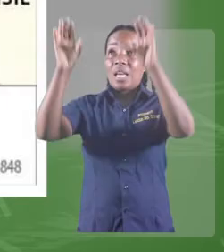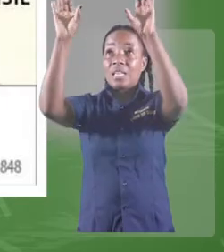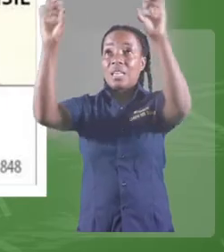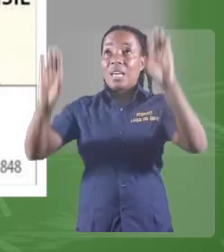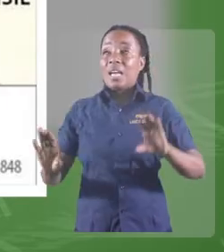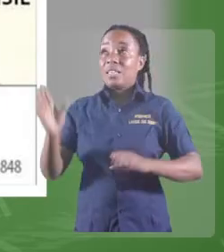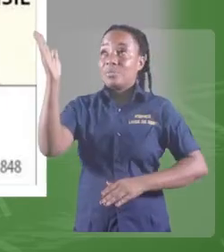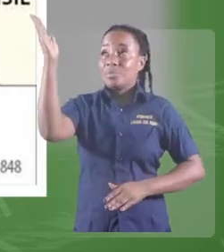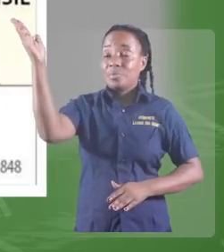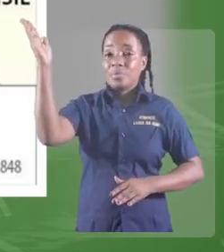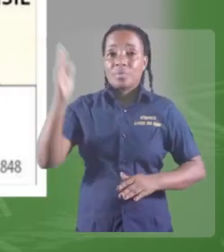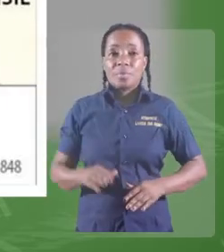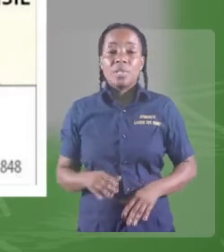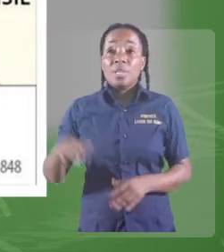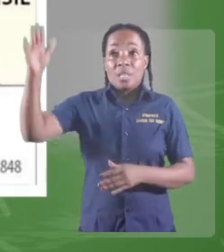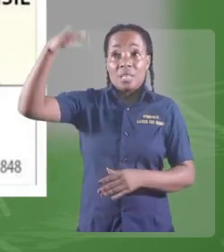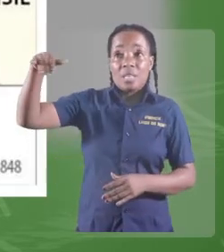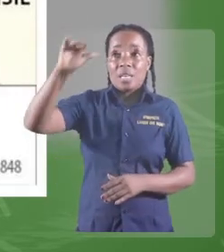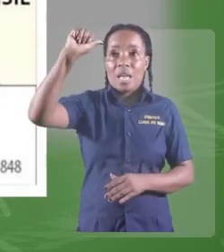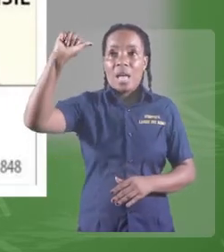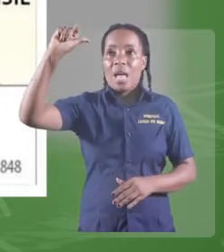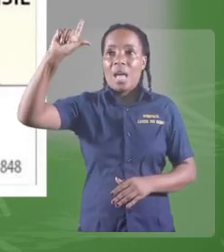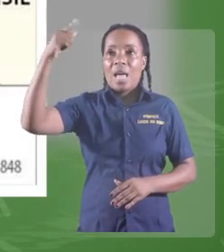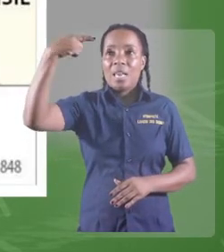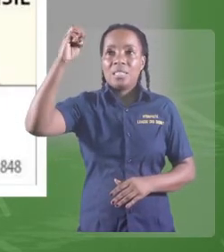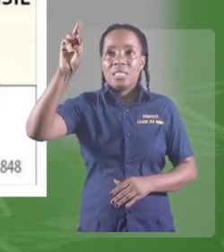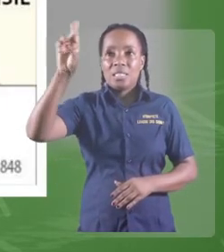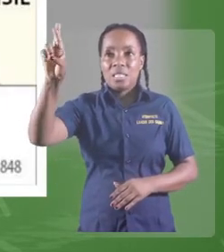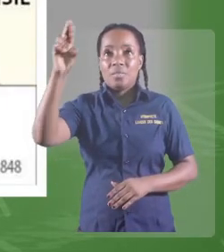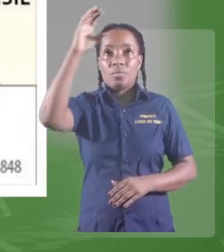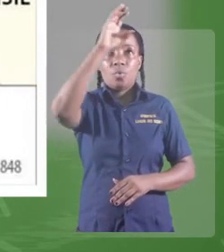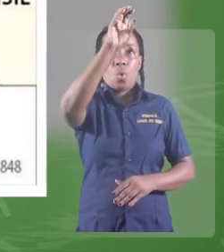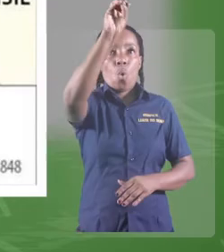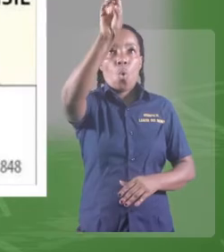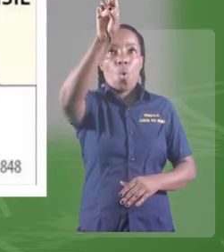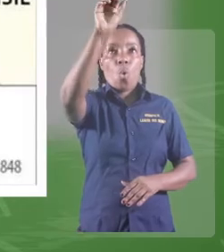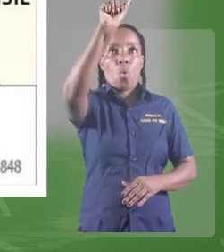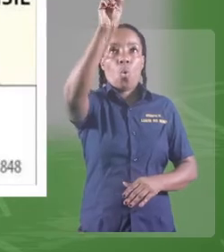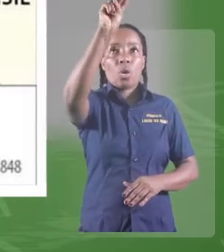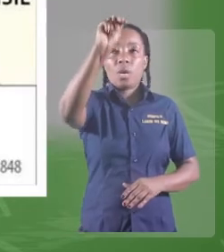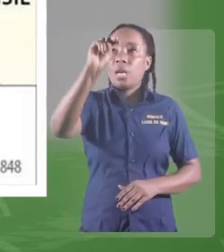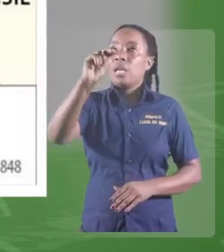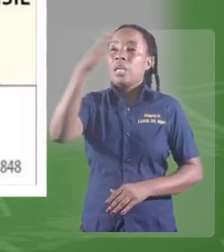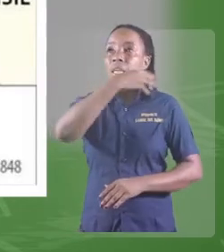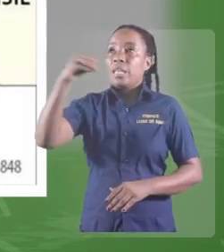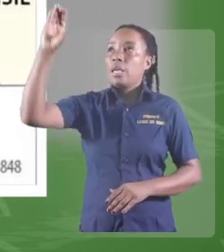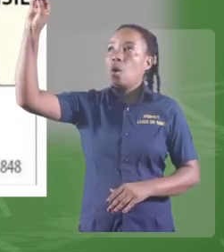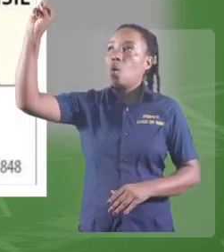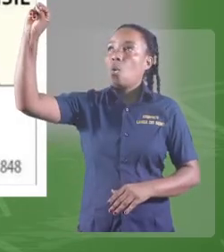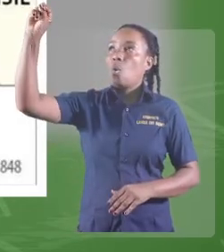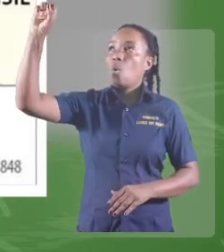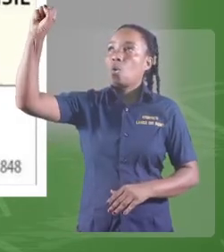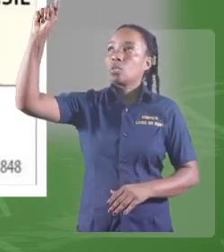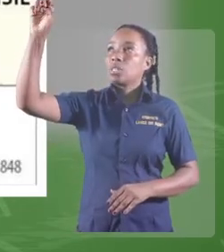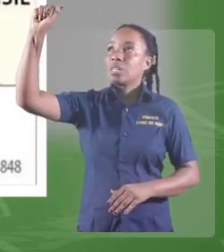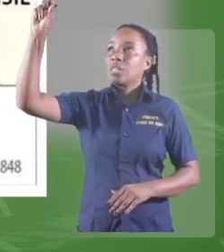Nous avons Alger, Oran et Constantine. Ce territoire va être donc placé sous